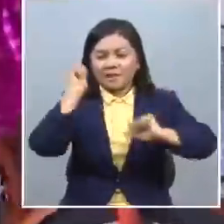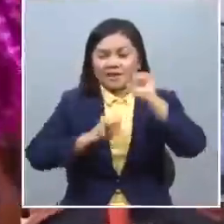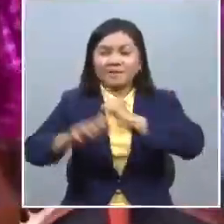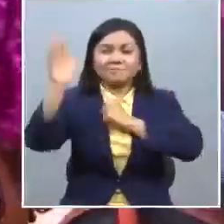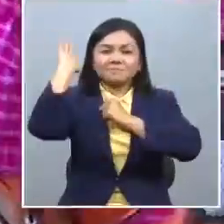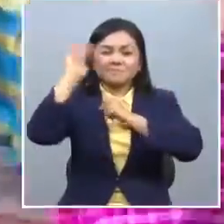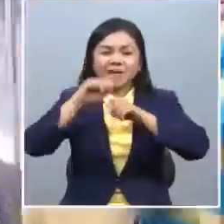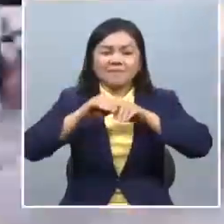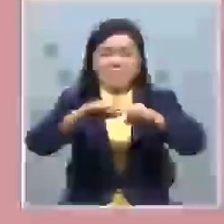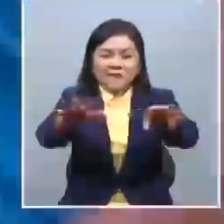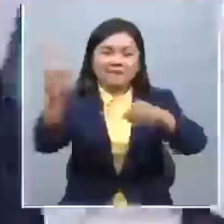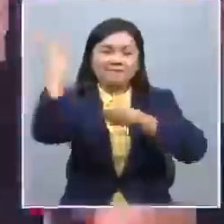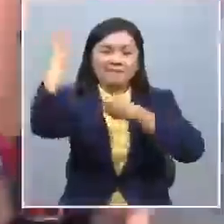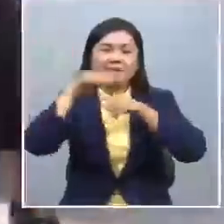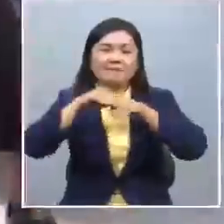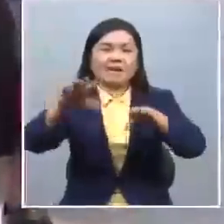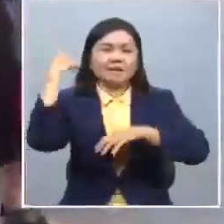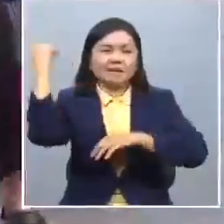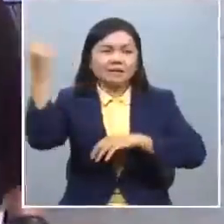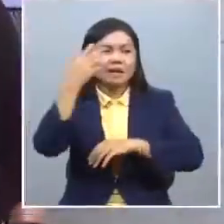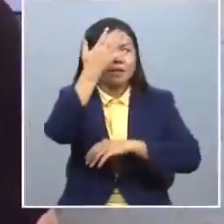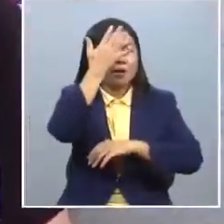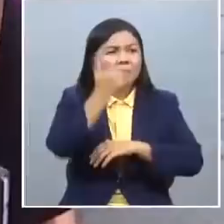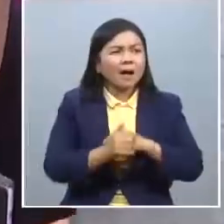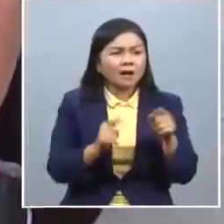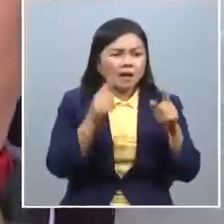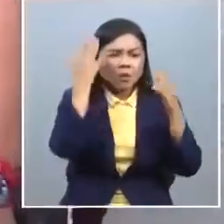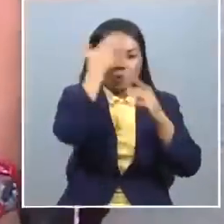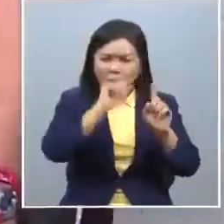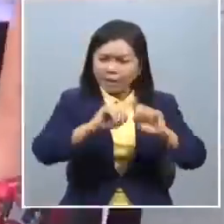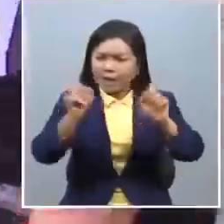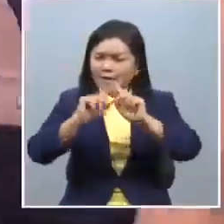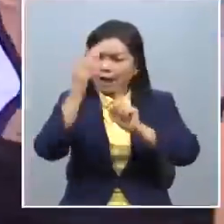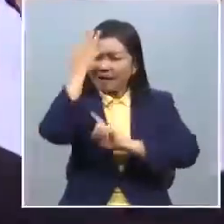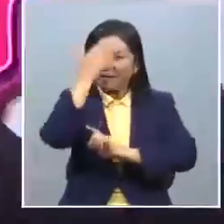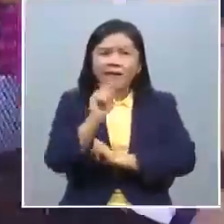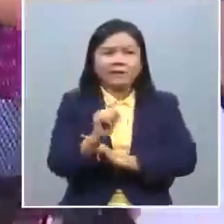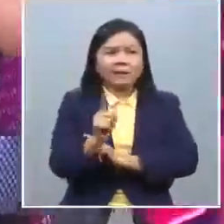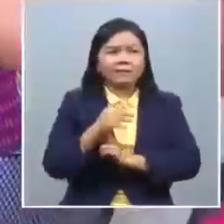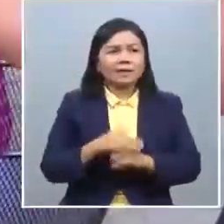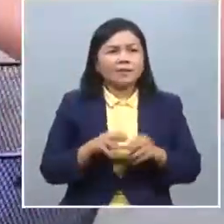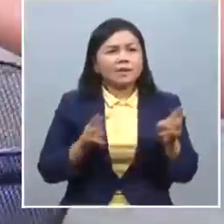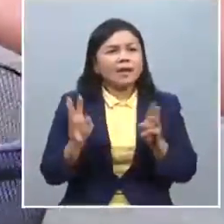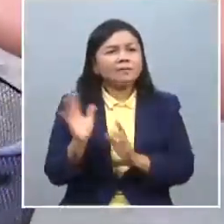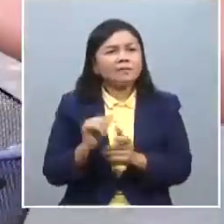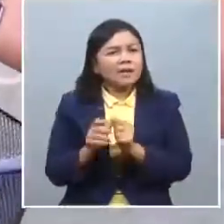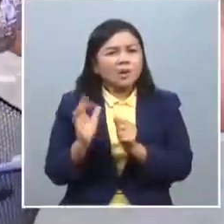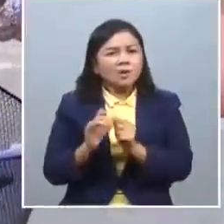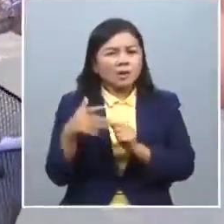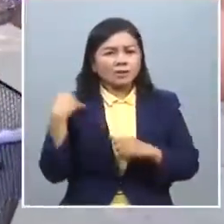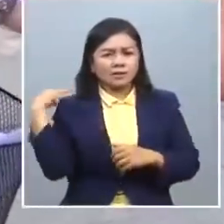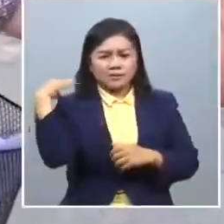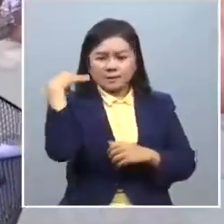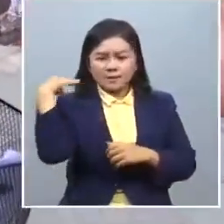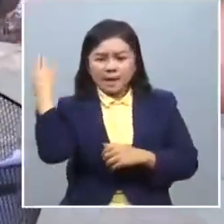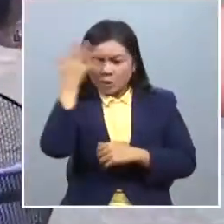ค่ะ ทำไมคันนี้ไม่สวยเหมือนคันนั้นล่ะคะ พอพอหนูนั่นล่ะค่ะมาระดับพิตตี้ค่ะสุด